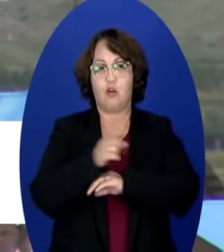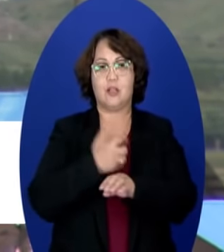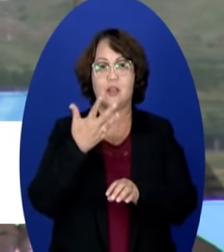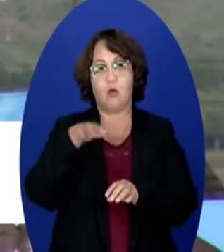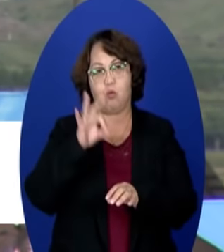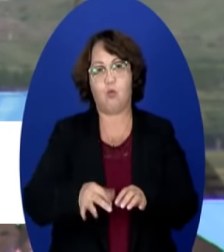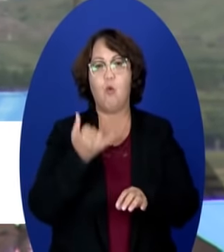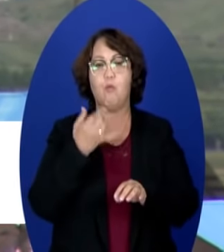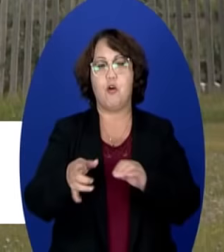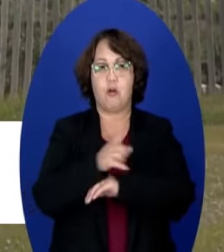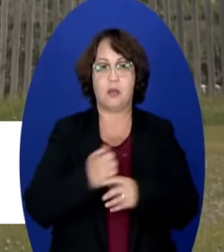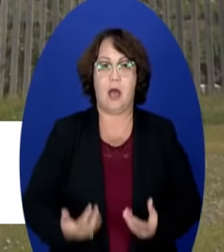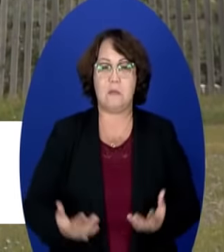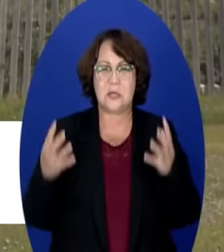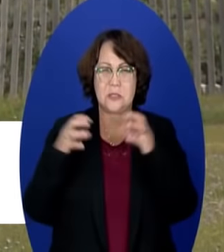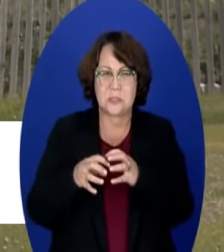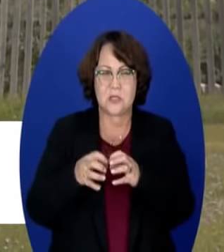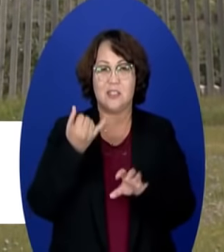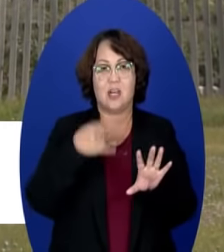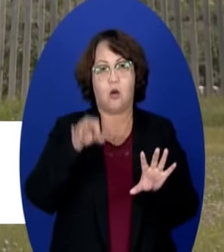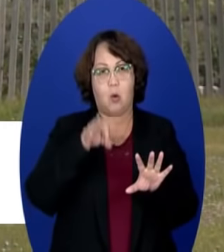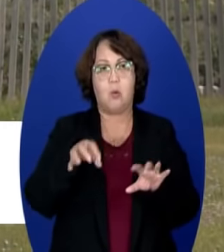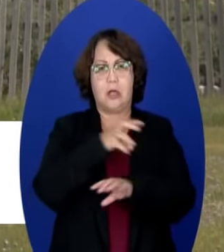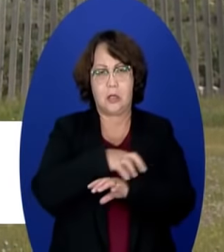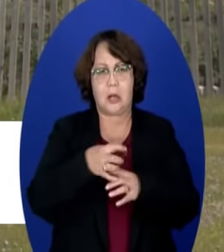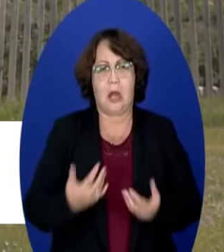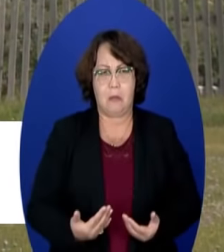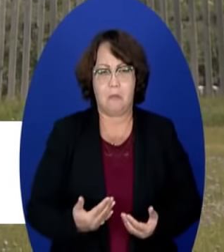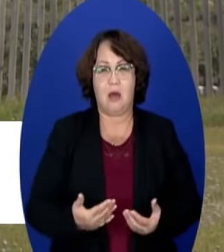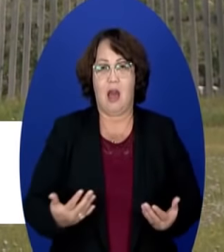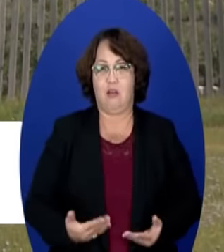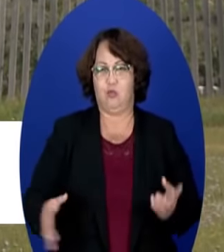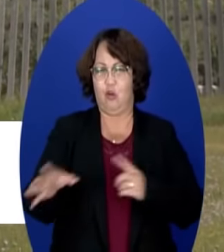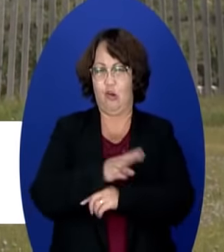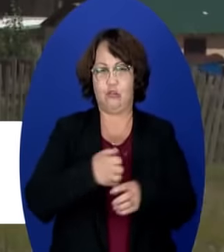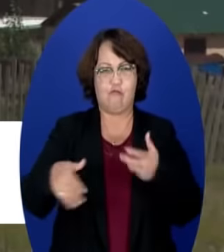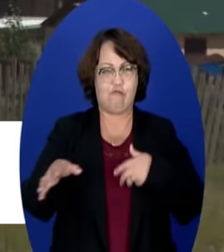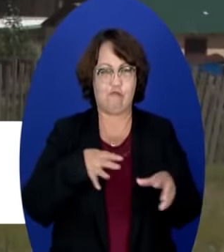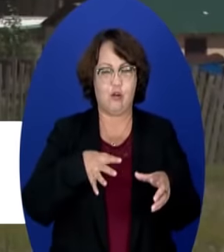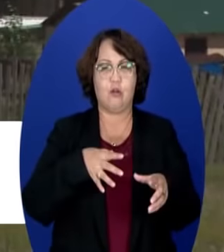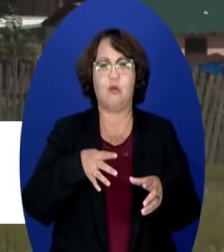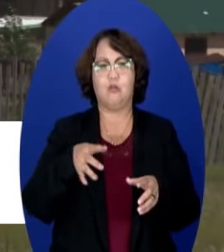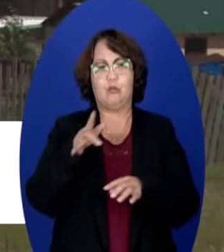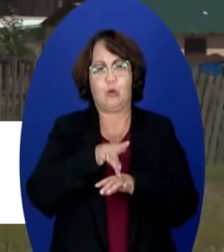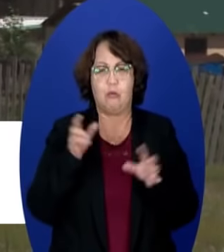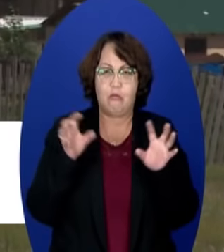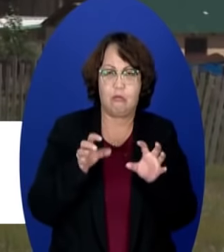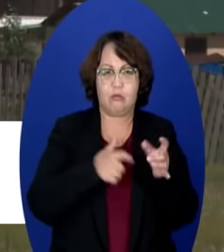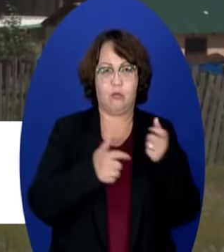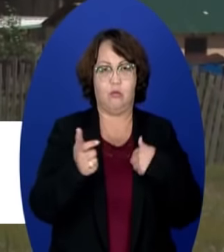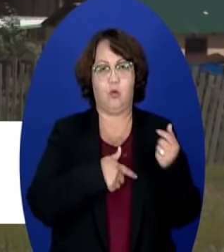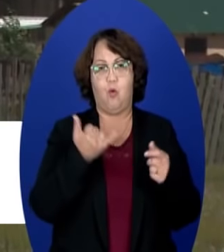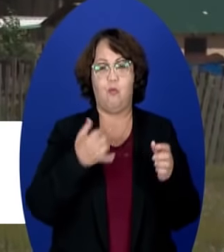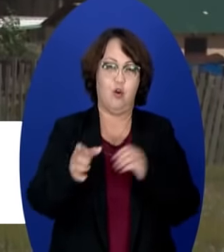амьдардаг. Үүний 60 гаруй хувь нь гэр хорооллолд байна. Дэд бүтэц хөгжөөгүй улмаас орчны бохирдол төвлөрөл их болсон. Өөрөөр хэлбэл Улаанбаатар